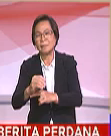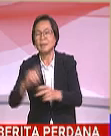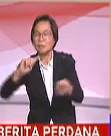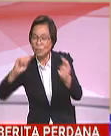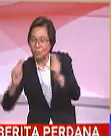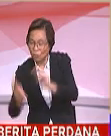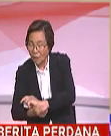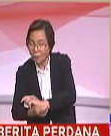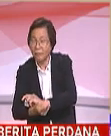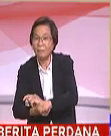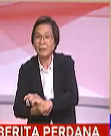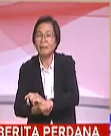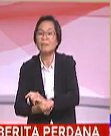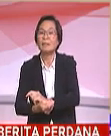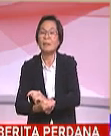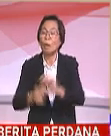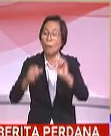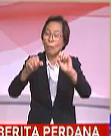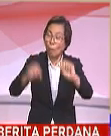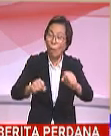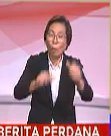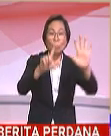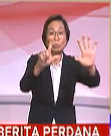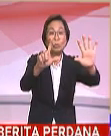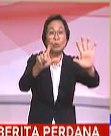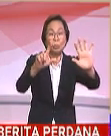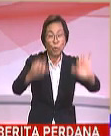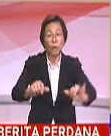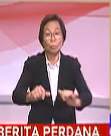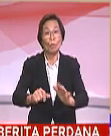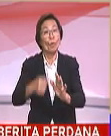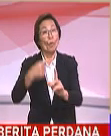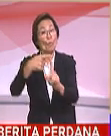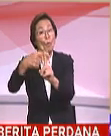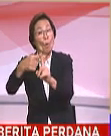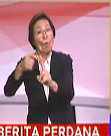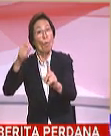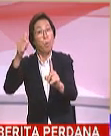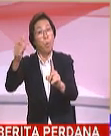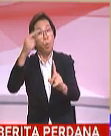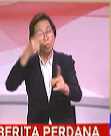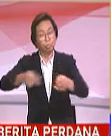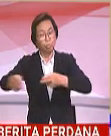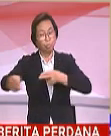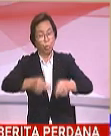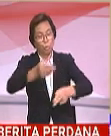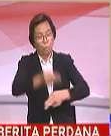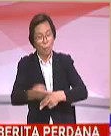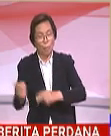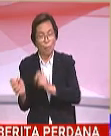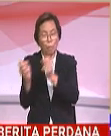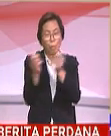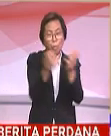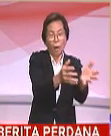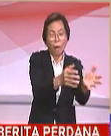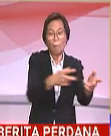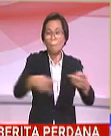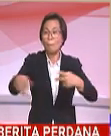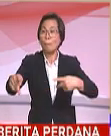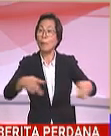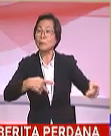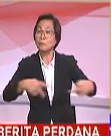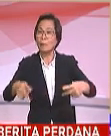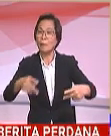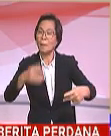Replace mampu memberi impak yang tinggi dalam menguruskan bahan buangan plastik